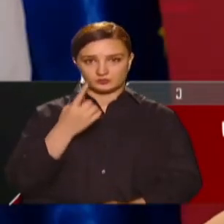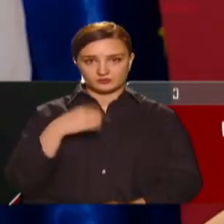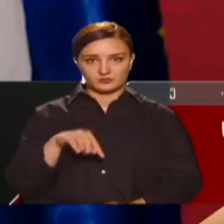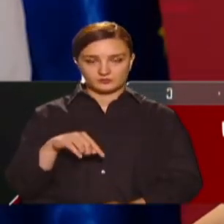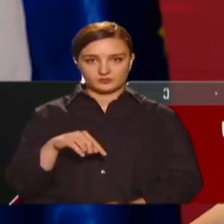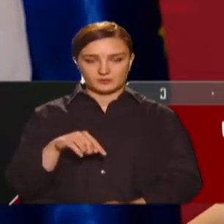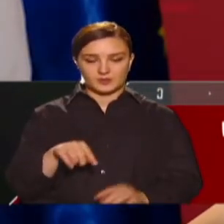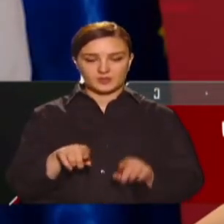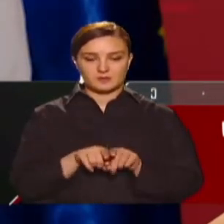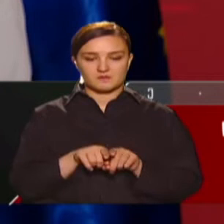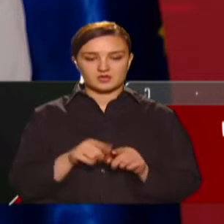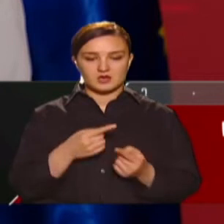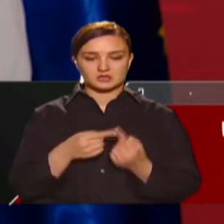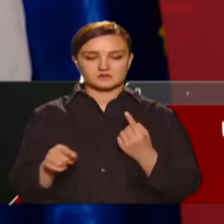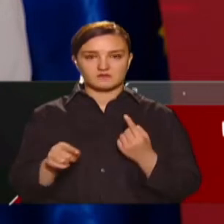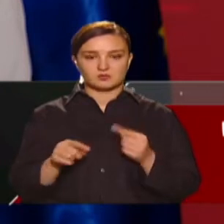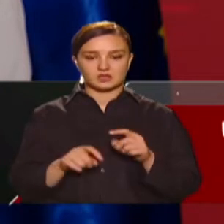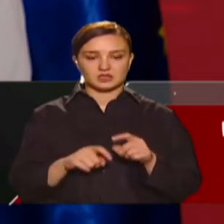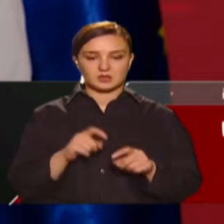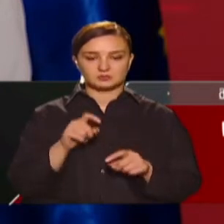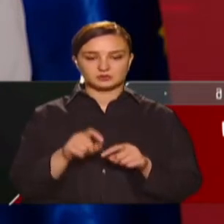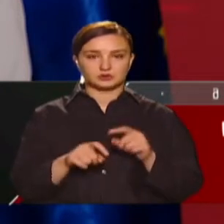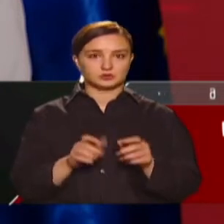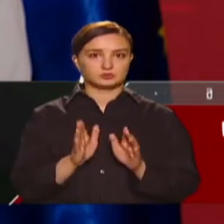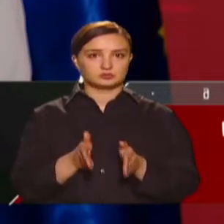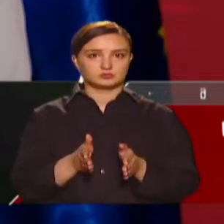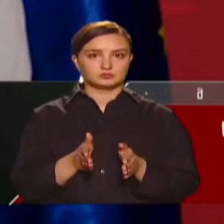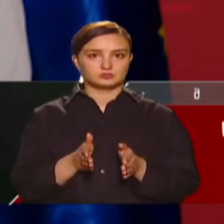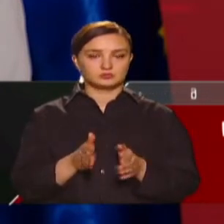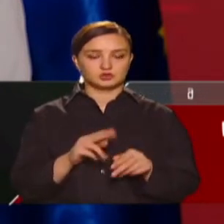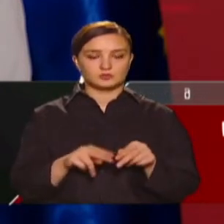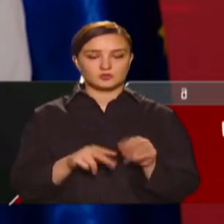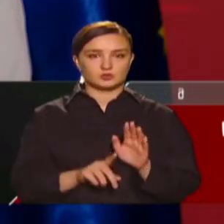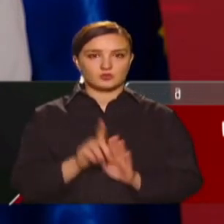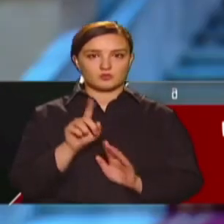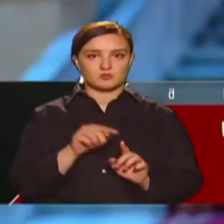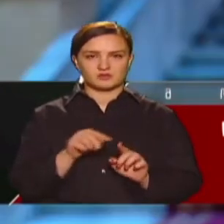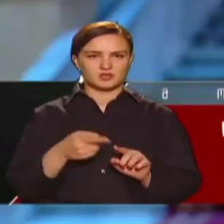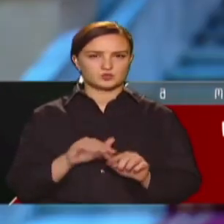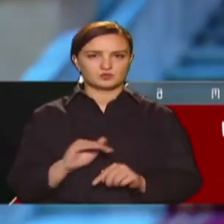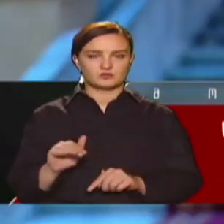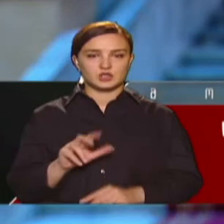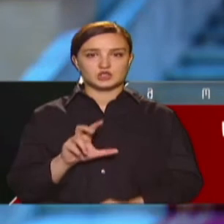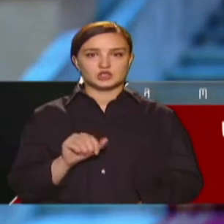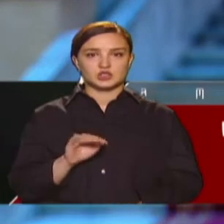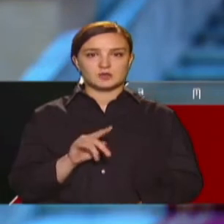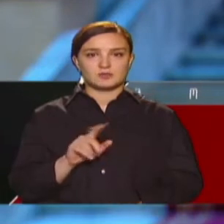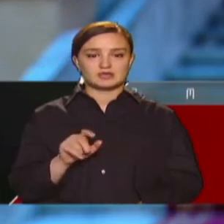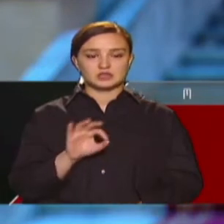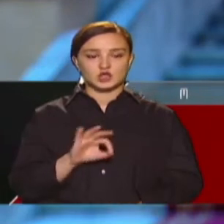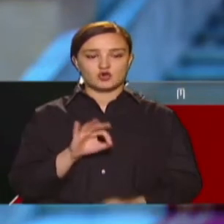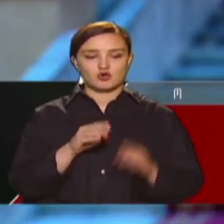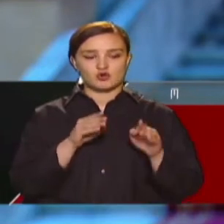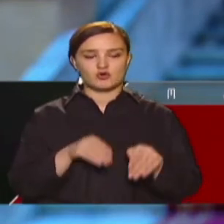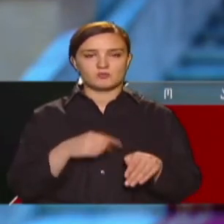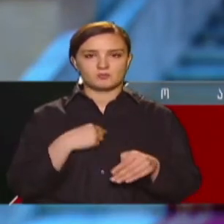ჩვენ მოგვიწევს განსხვავებული ნაბიჯების გადადგმა შემოდგომიდან. ეს სალსახაა. ზურა ჯაფარიძეზე მე ყარათ